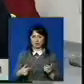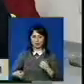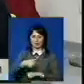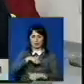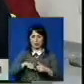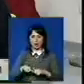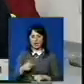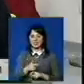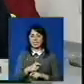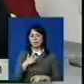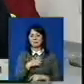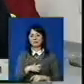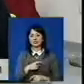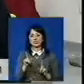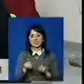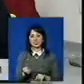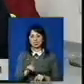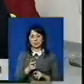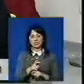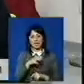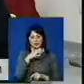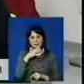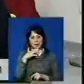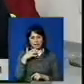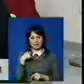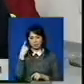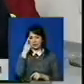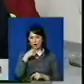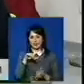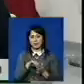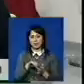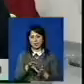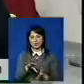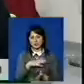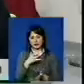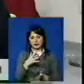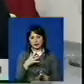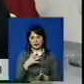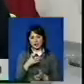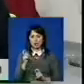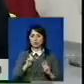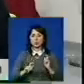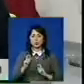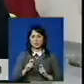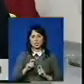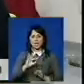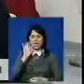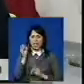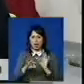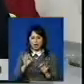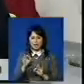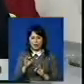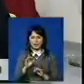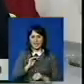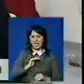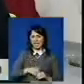არასამთავრობოები. ჩემთვის ძალიან მნიშვნელოვანია ისიც, რომ ძალიან ბევრი პიროვნება მონაწილეობდა: სტუდენტები, ხელოვანები,